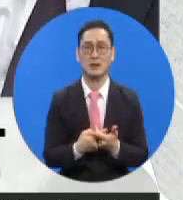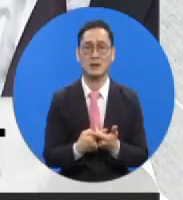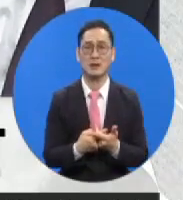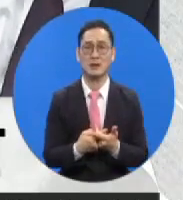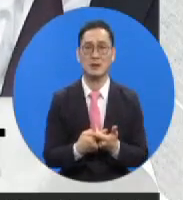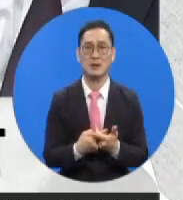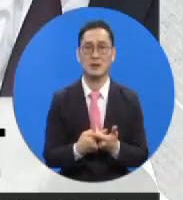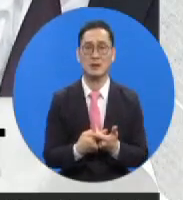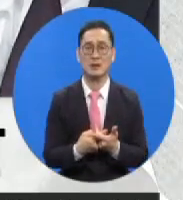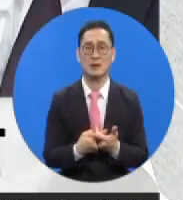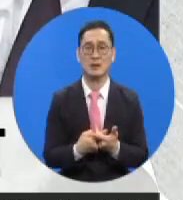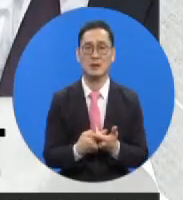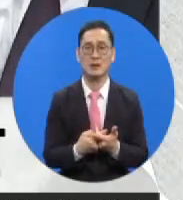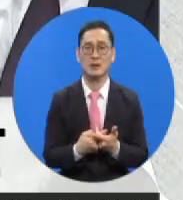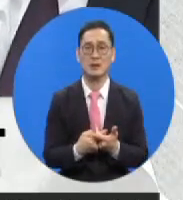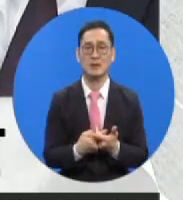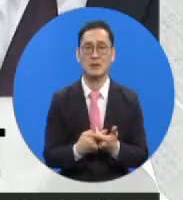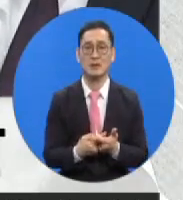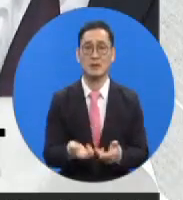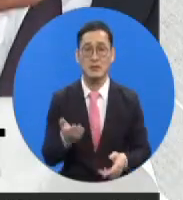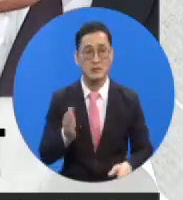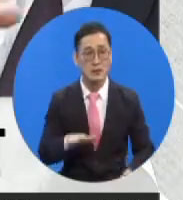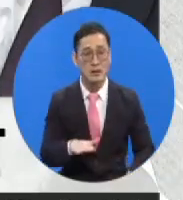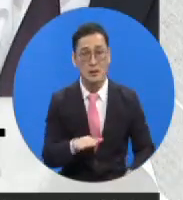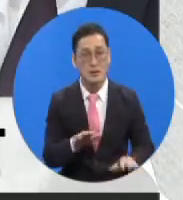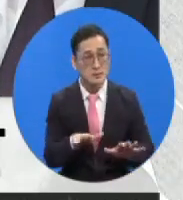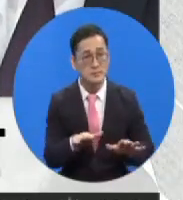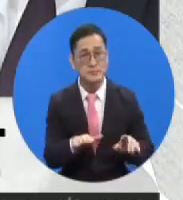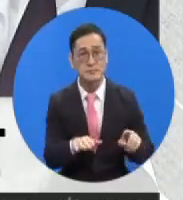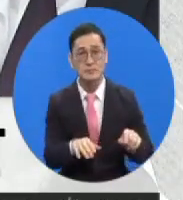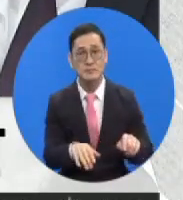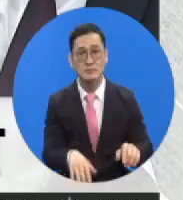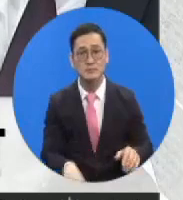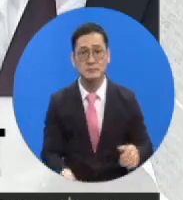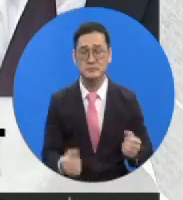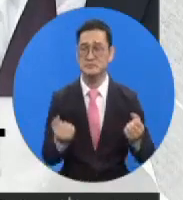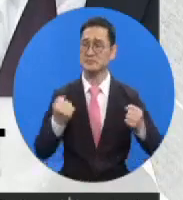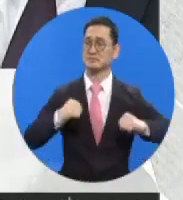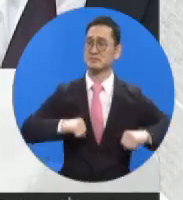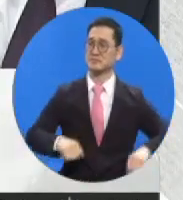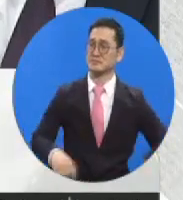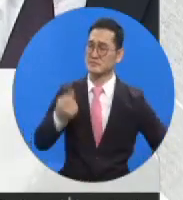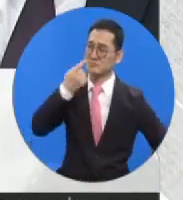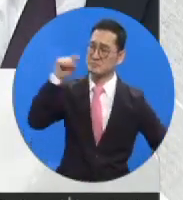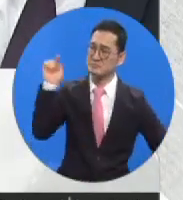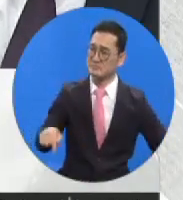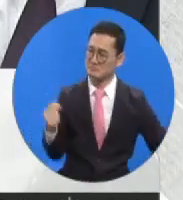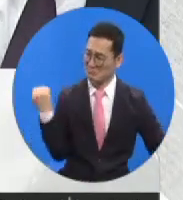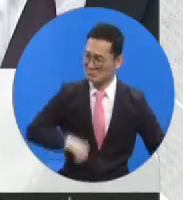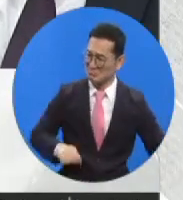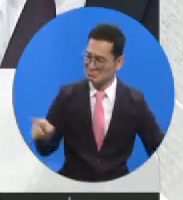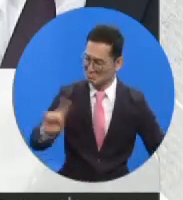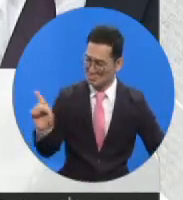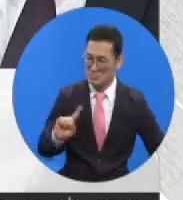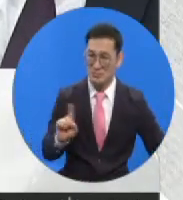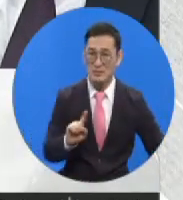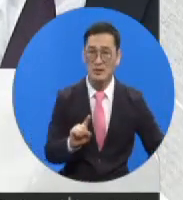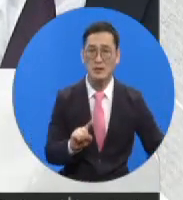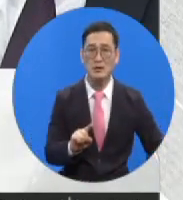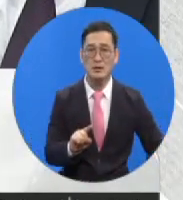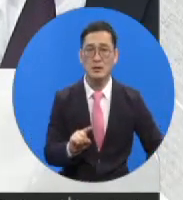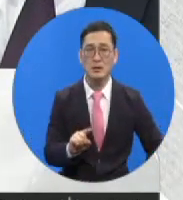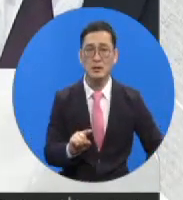헌정사상 체제 속에서 법무부 장관과 검찰총장의 관계가 상호 존중하고 법무부 장관이 취임하고 퇴임하는